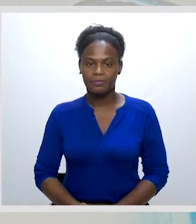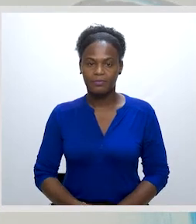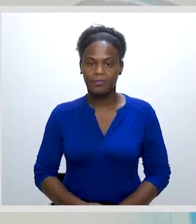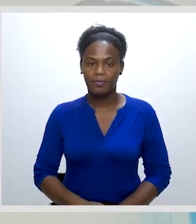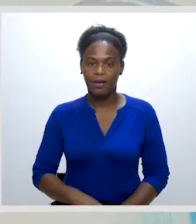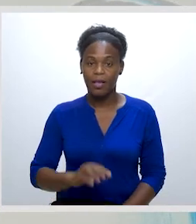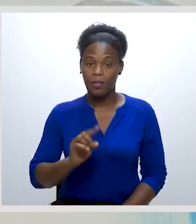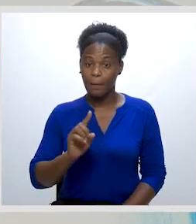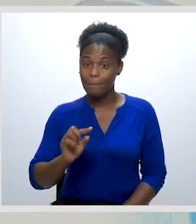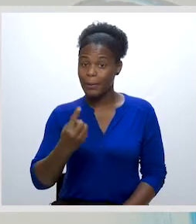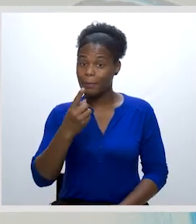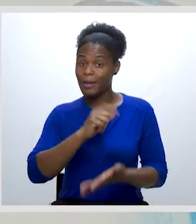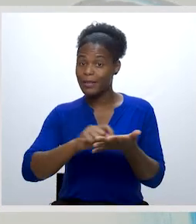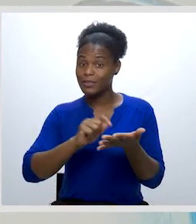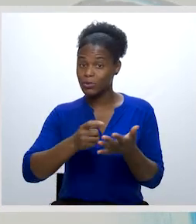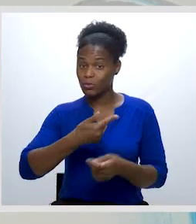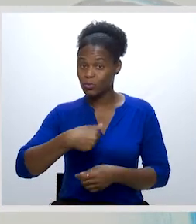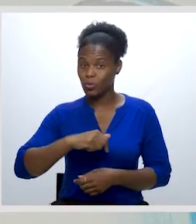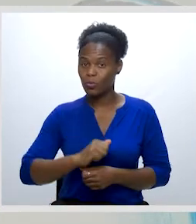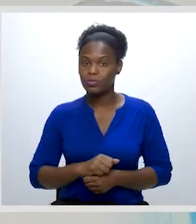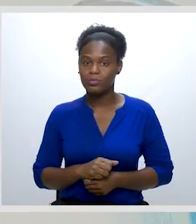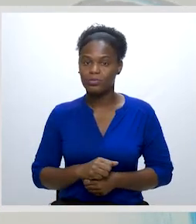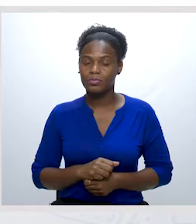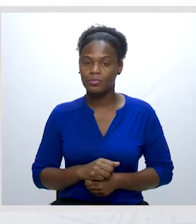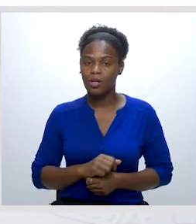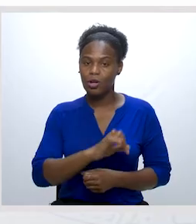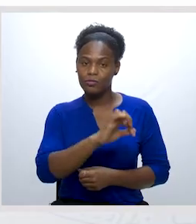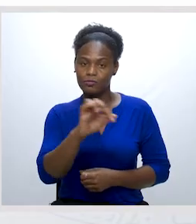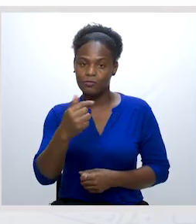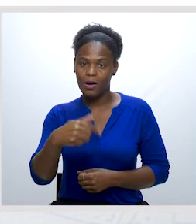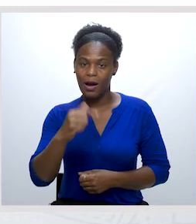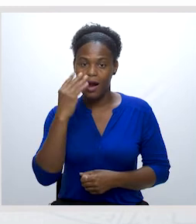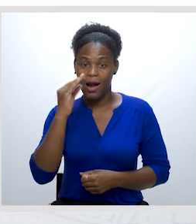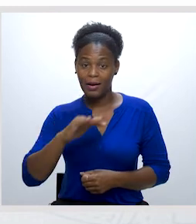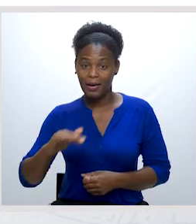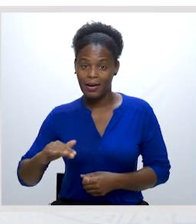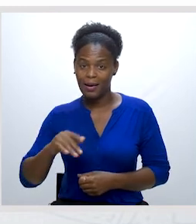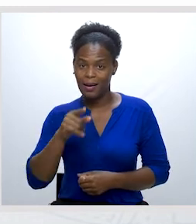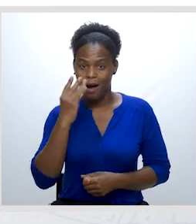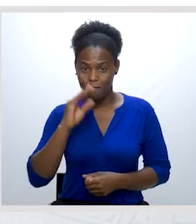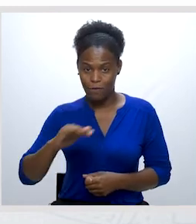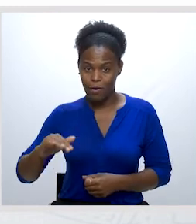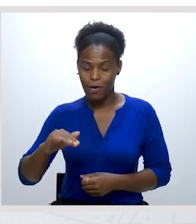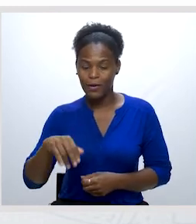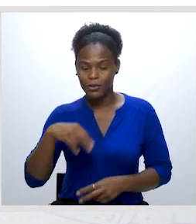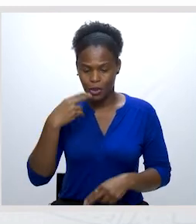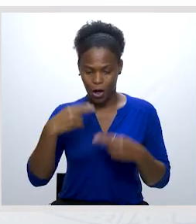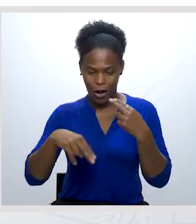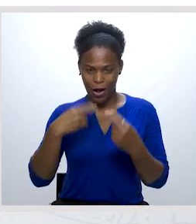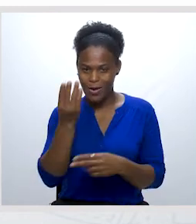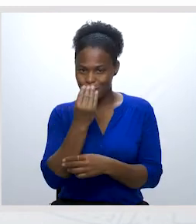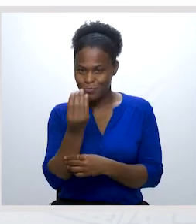Notre premier exercice. Vous avez des enfants qui sont en train de manger, n'est-ce